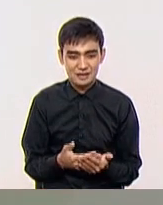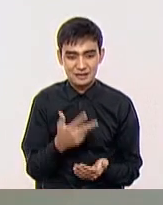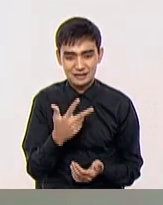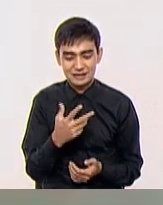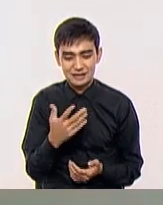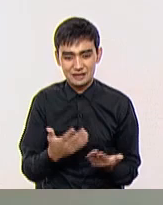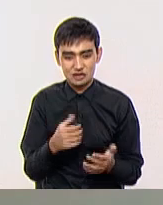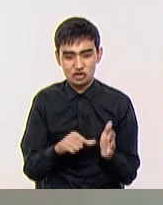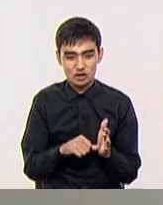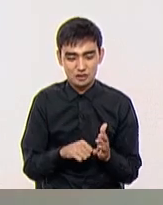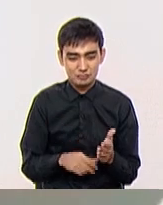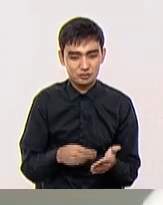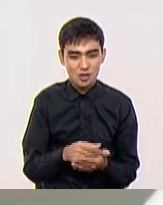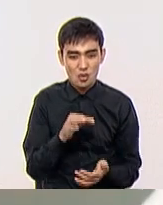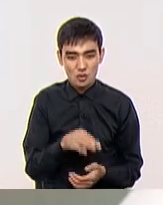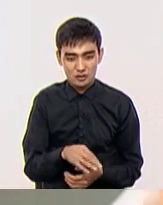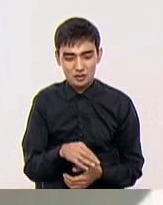или 6 платежей, то есть от